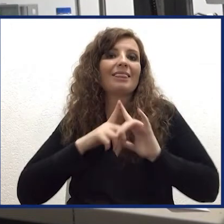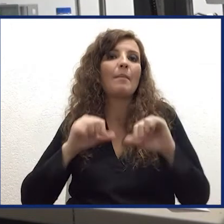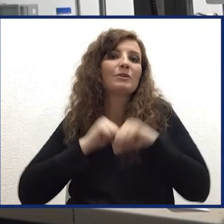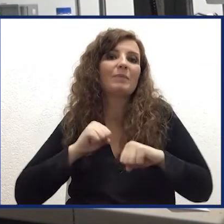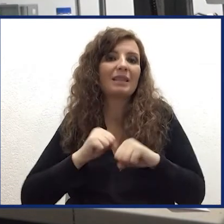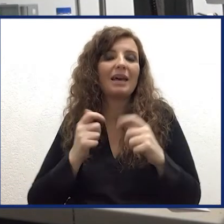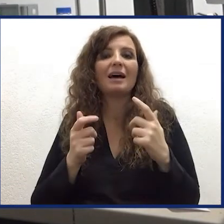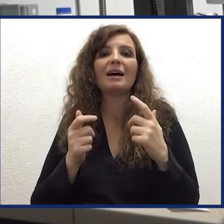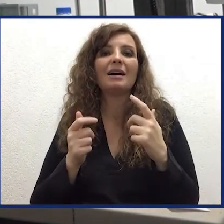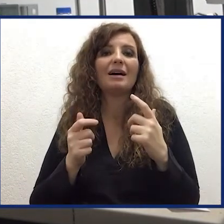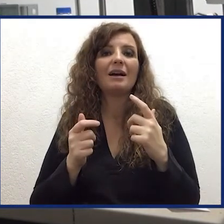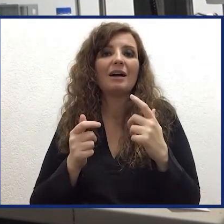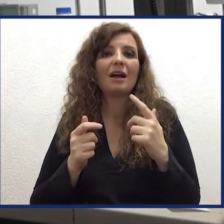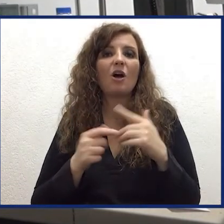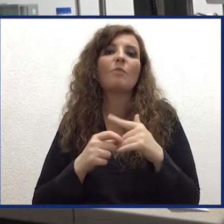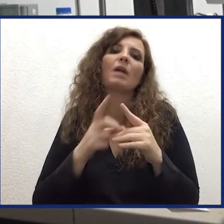appena